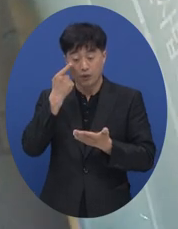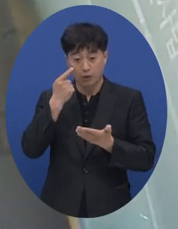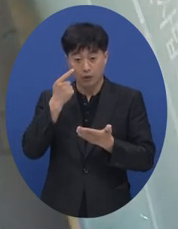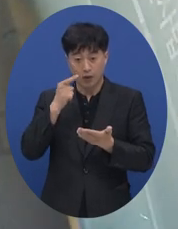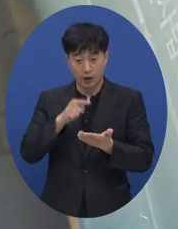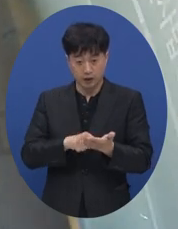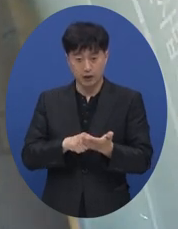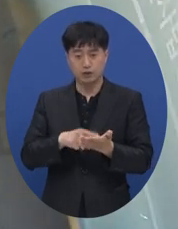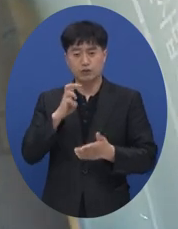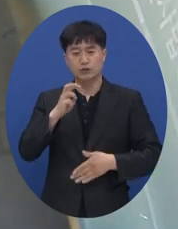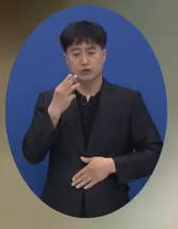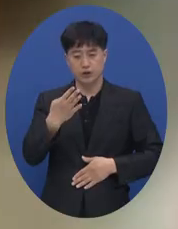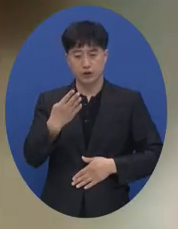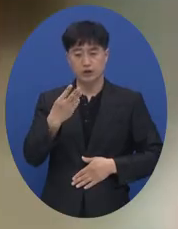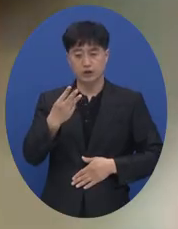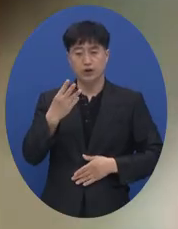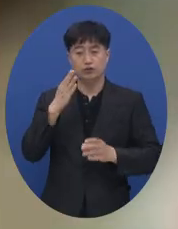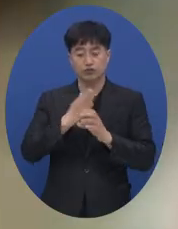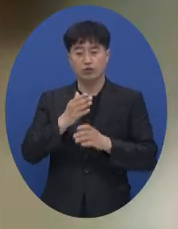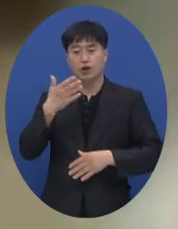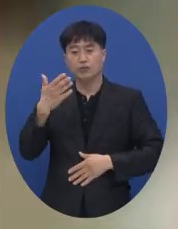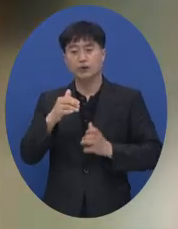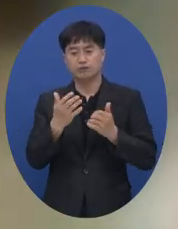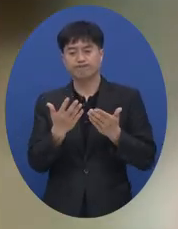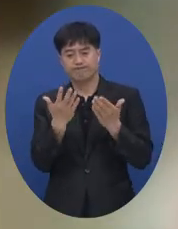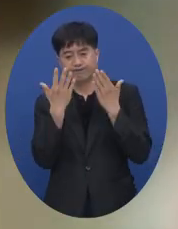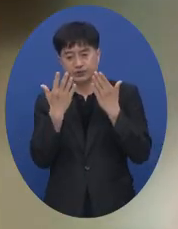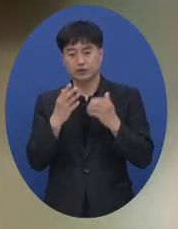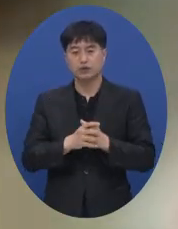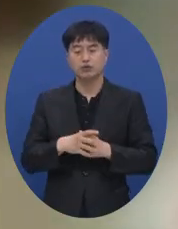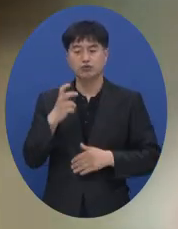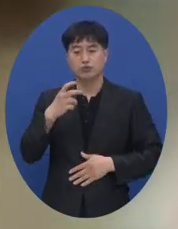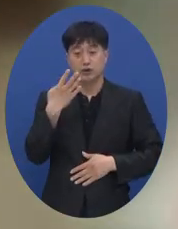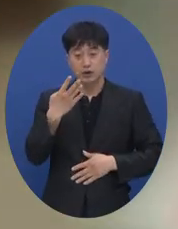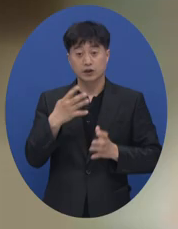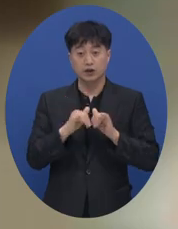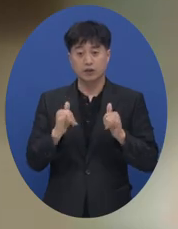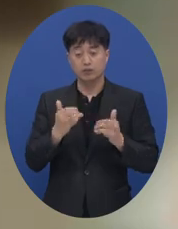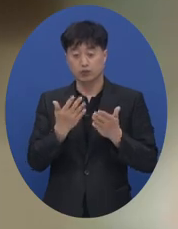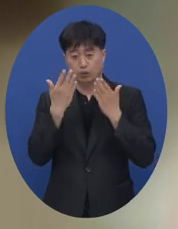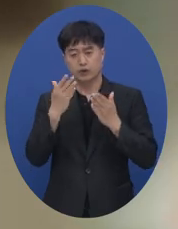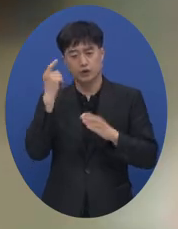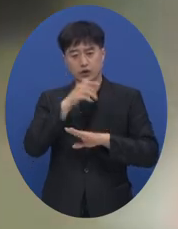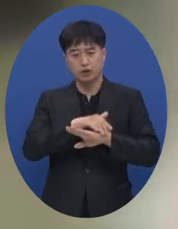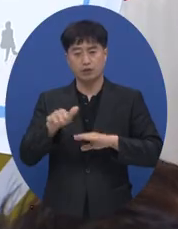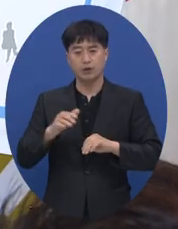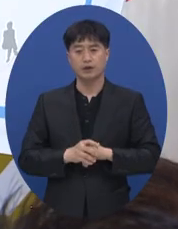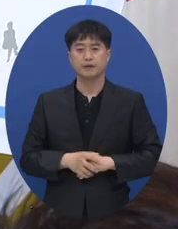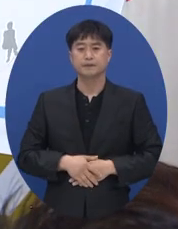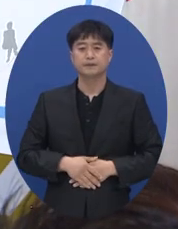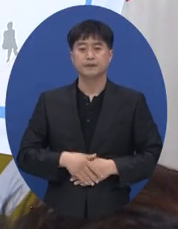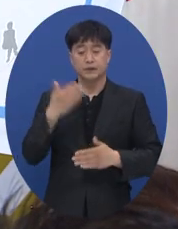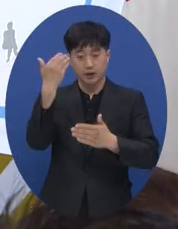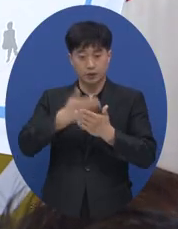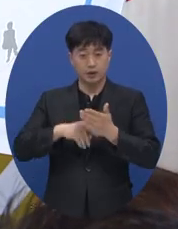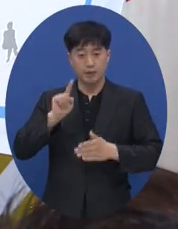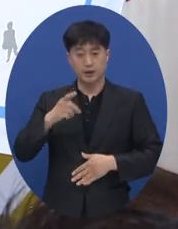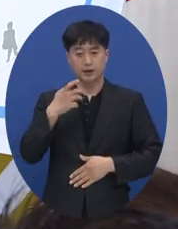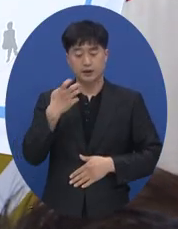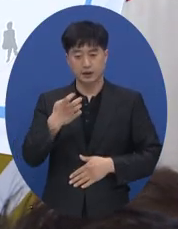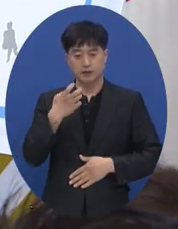33명 중 9명은 검찰에 송치 됐고 24명은 송치 예정 입니다 나머지